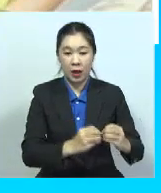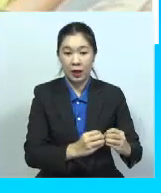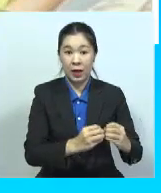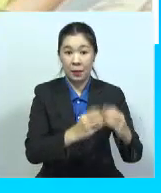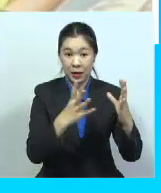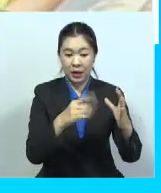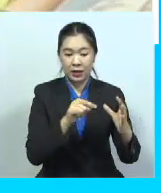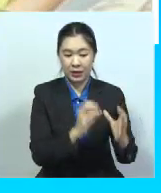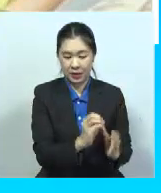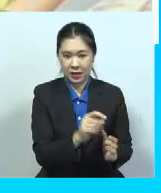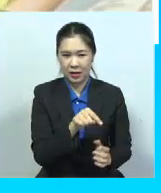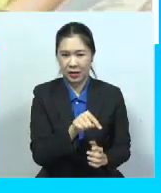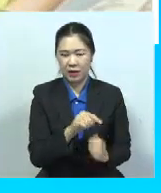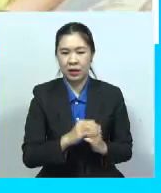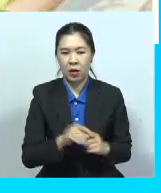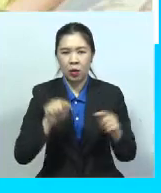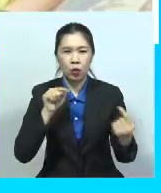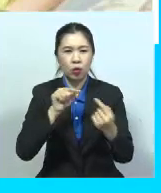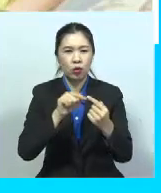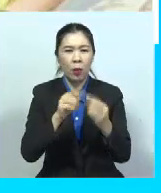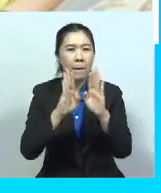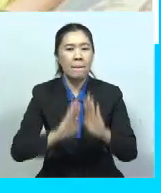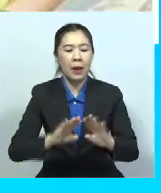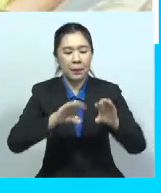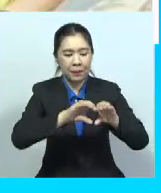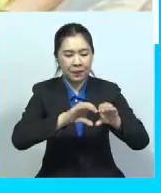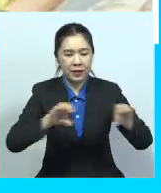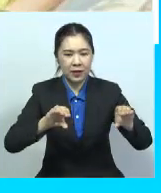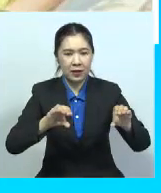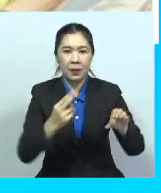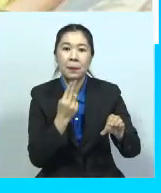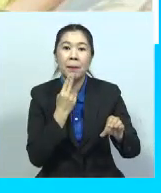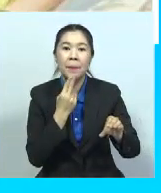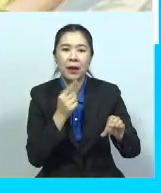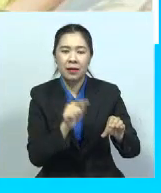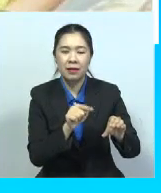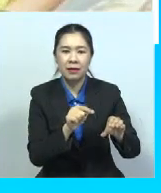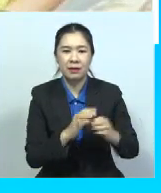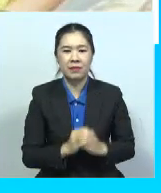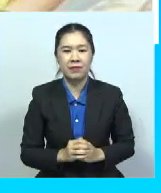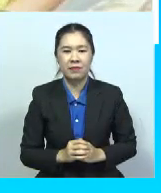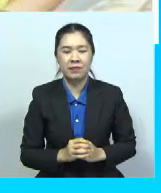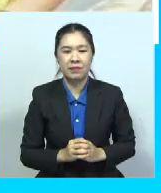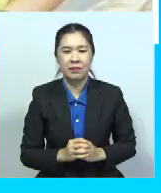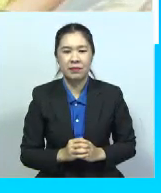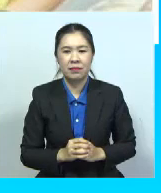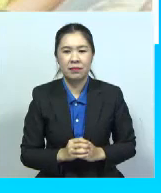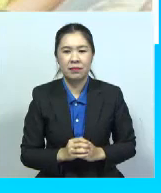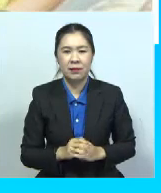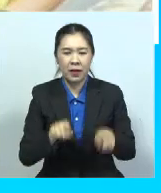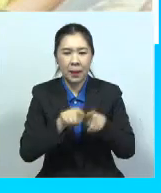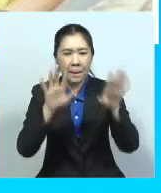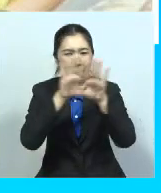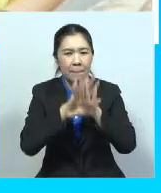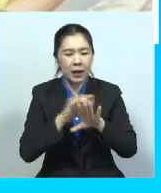จอวันนี้ก็จะเป็นวัตถุระเบิดที่เป็น power bank ซึ่งให้คุณผู้ชมคิดตามนะคะว่าเป็น power bank ที่คนร้ายได้มี